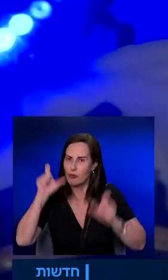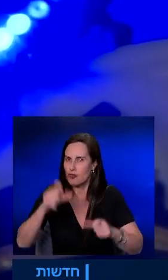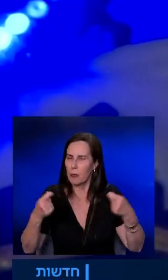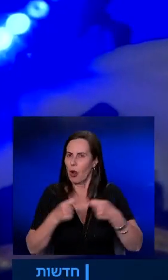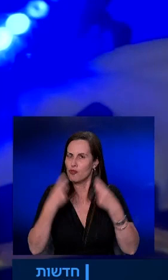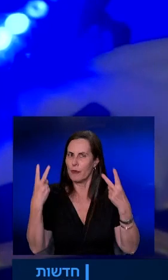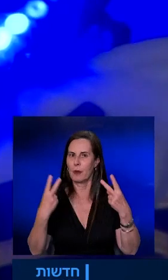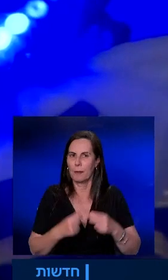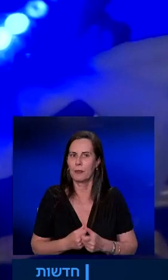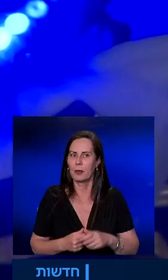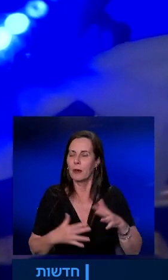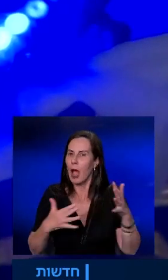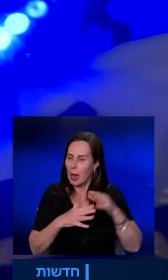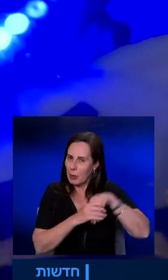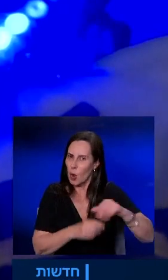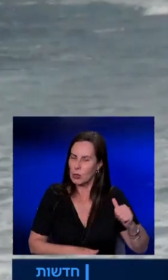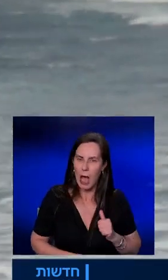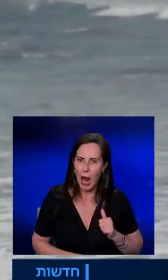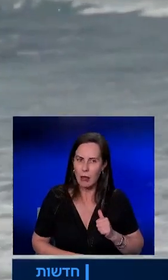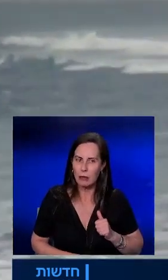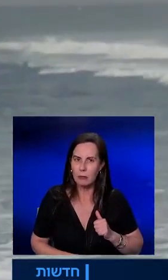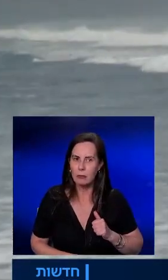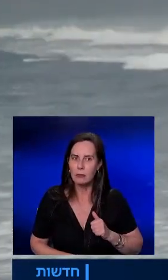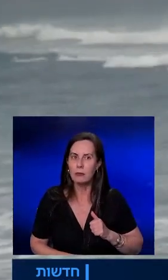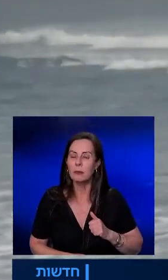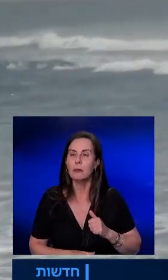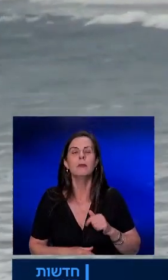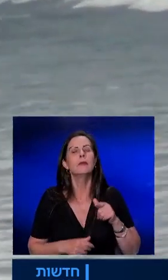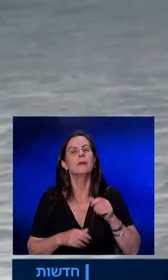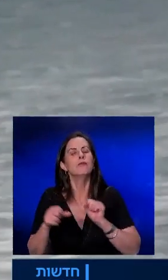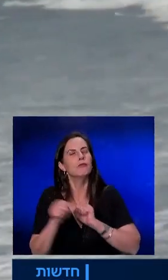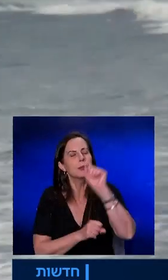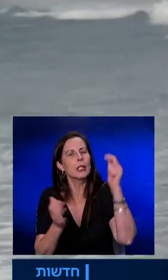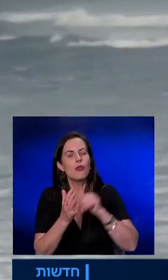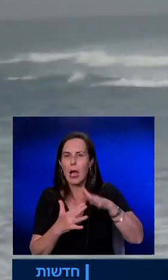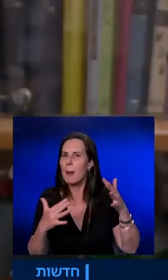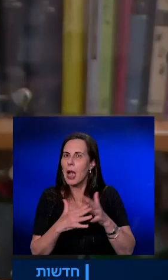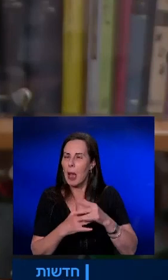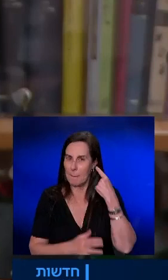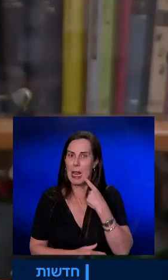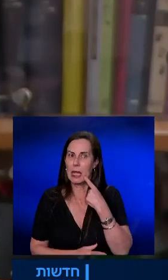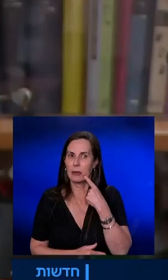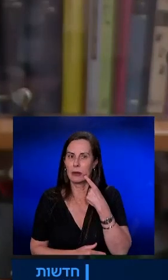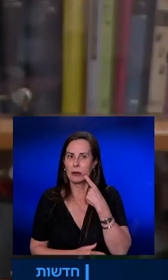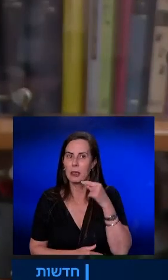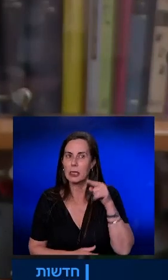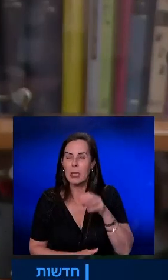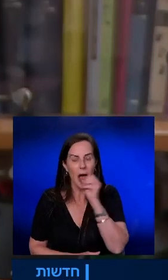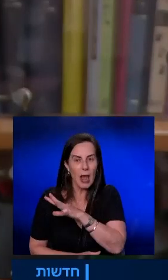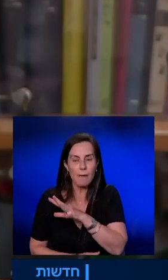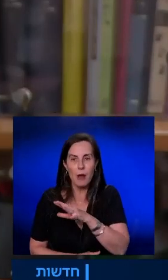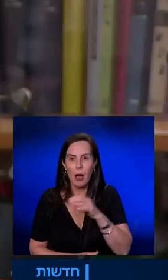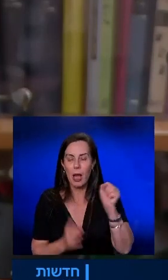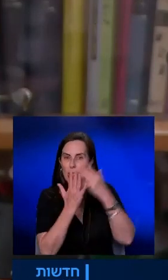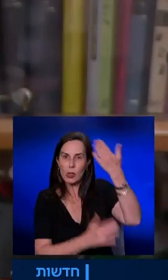רלוונטיים. במקביל לחקירה הפנימית בצהל, עתרה התנועה לאיכות השלטון בדרישה לפתוח גם בחקירה פלילית. מדובר בהדלפה לכלי תקשורת